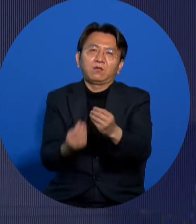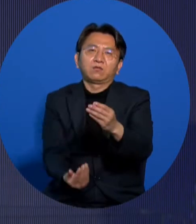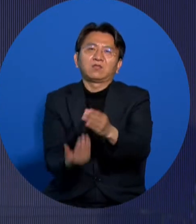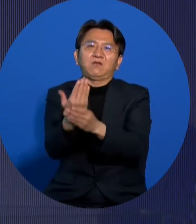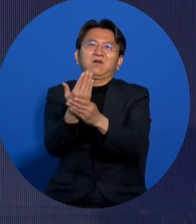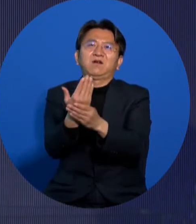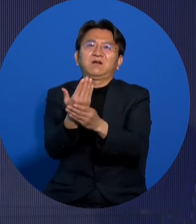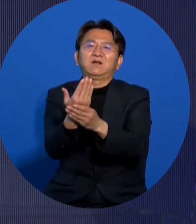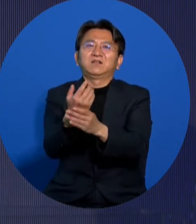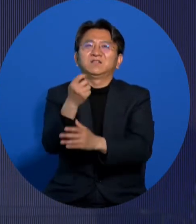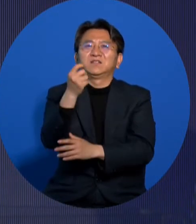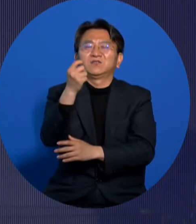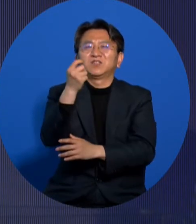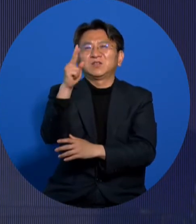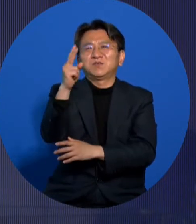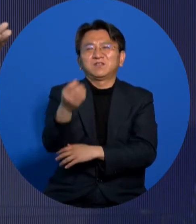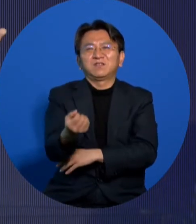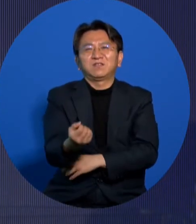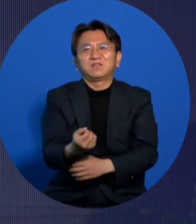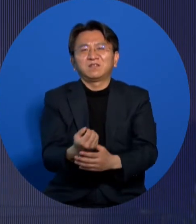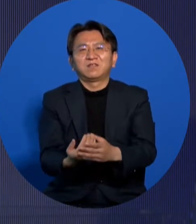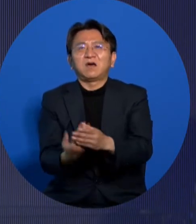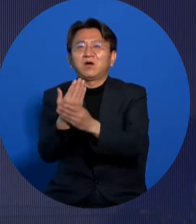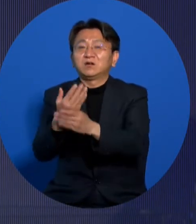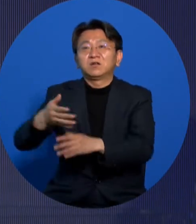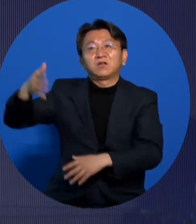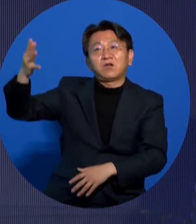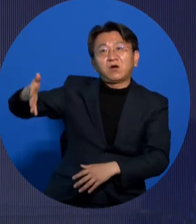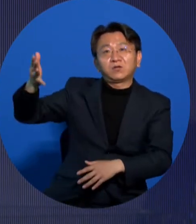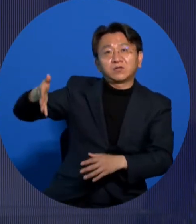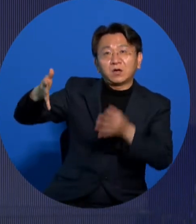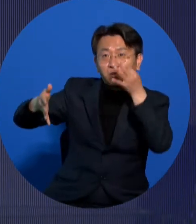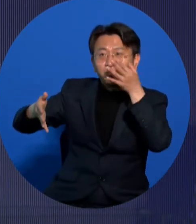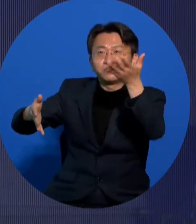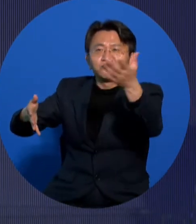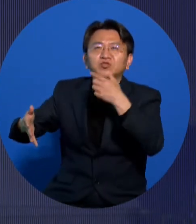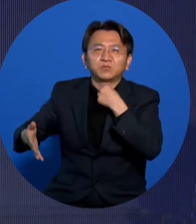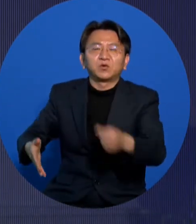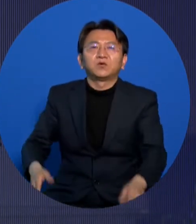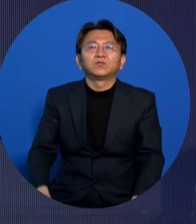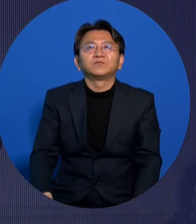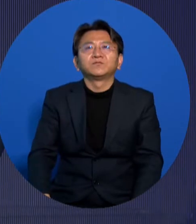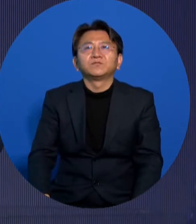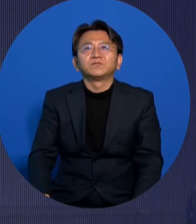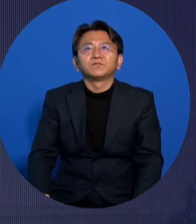저는 오늘 그 영상을 한번 봤으면 좋겠습니다.